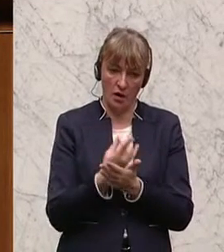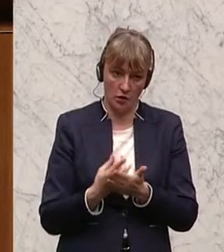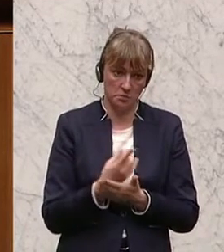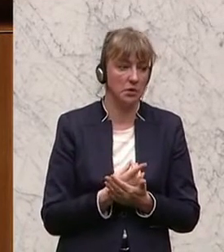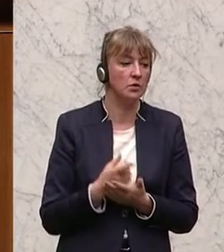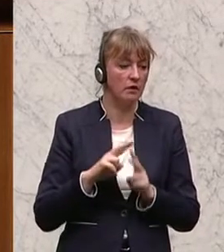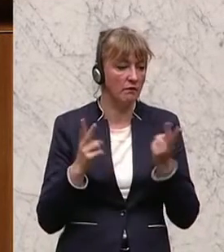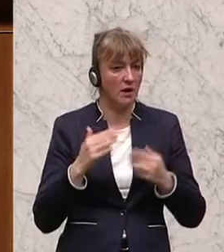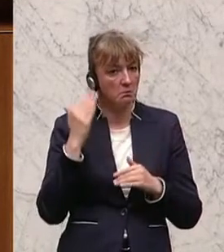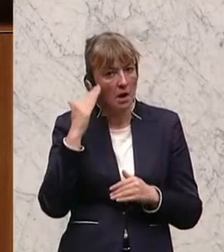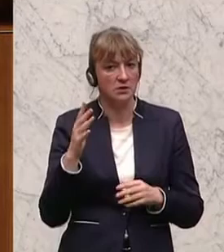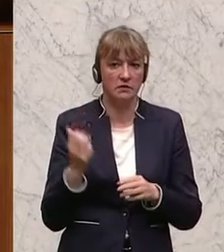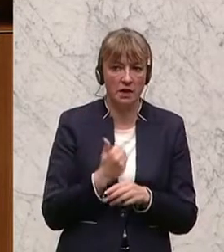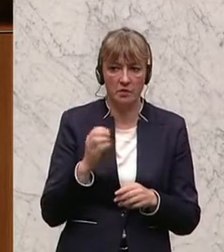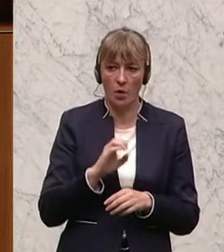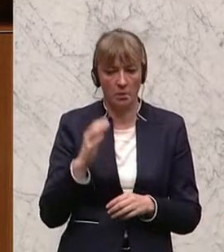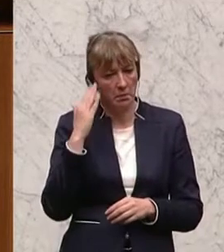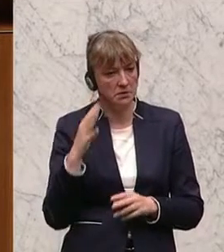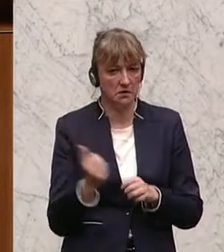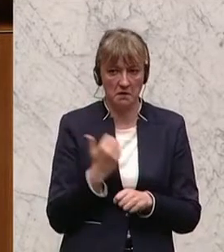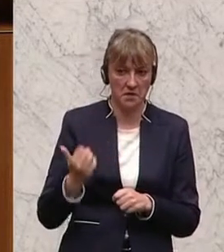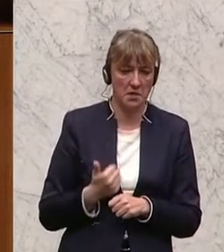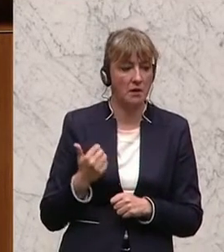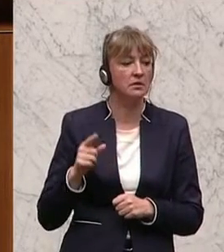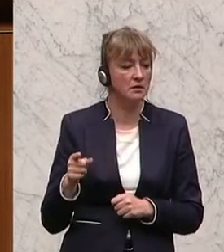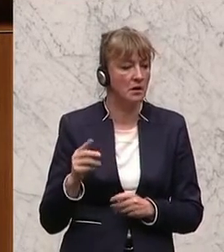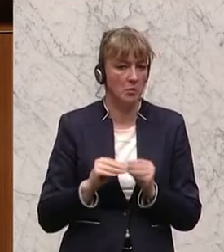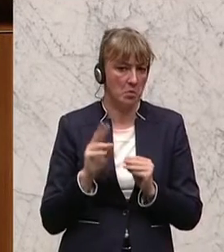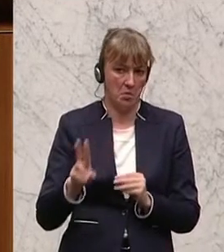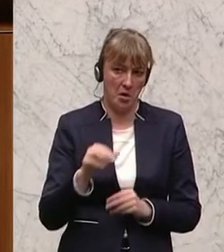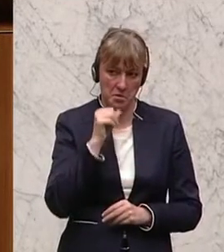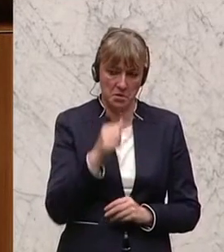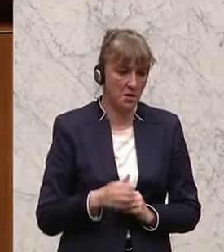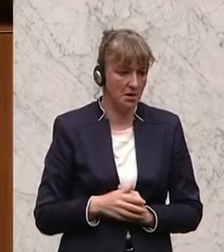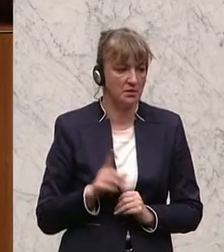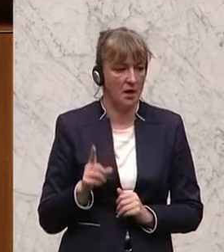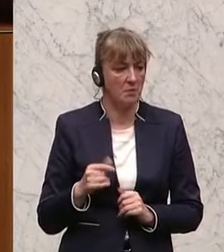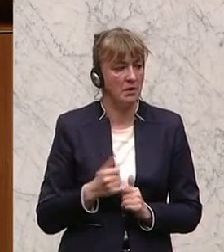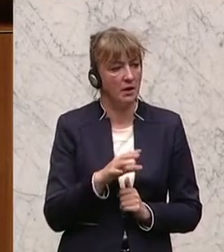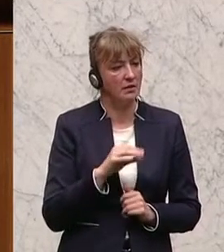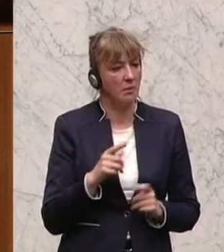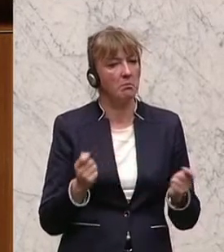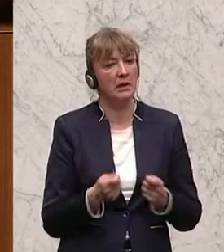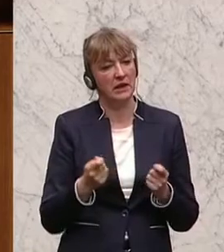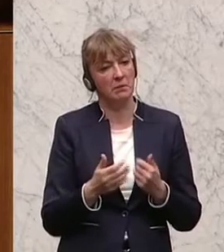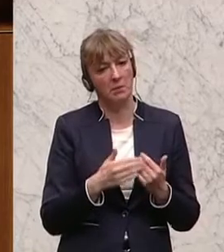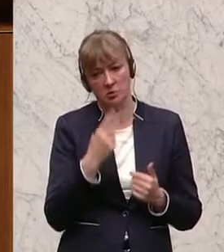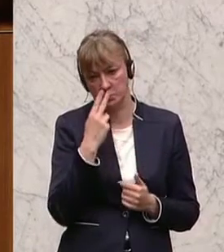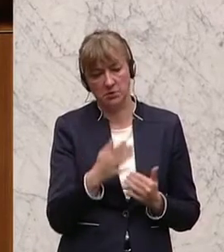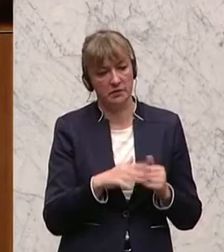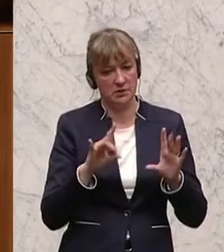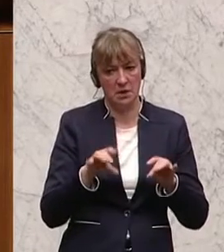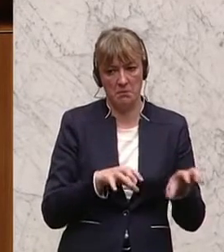die Weltmeisterschaften gewinnen, Europameisterschaften gewinnen, und die haben das Problem nicht. Aber jetzt nehmen Sie den Großteil der Betriebe her, nehmen Sie einen Betrieb